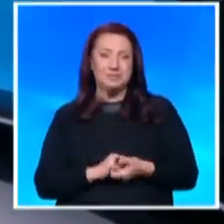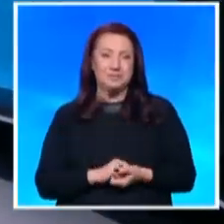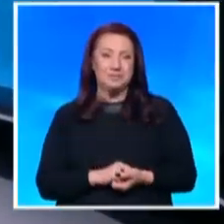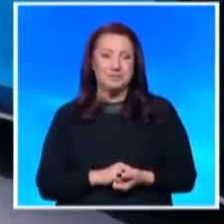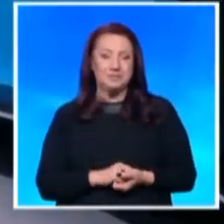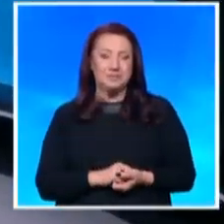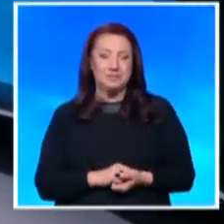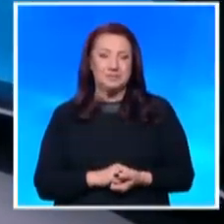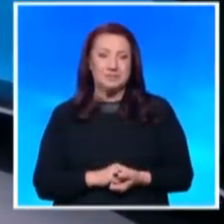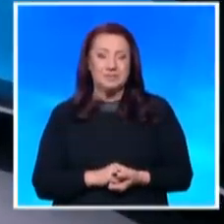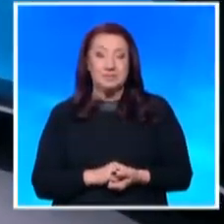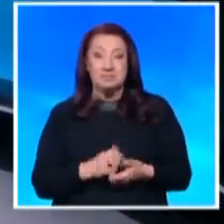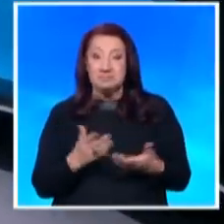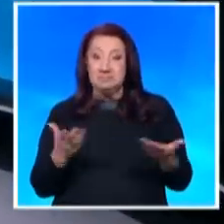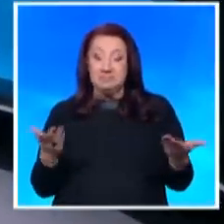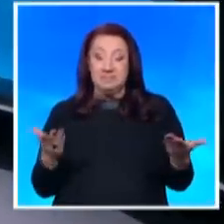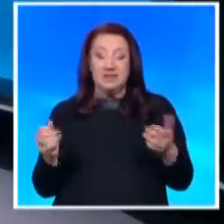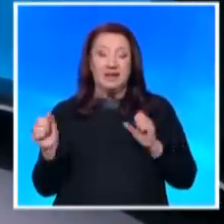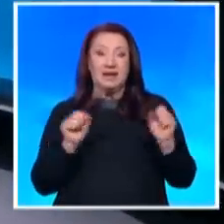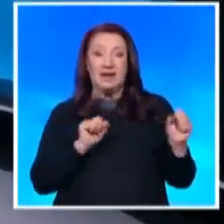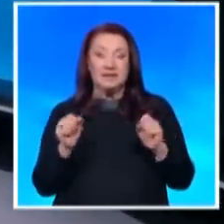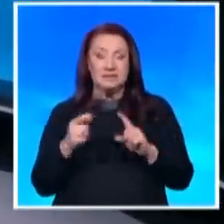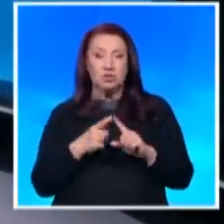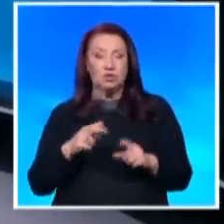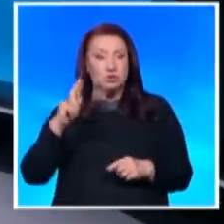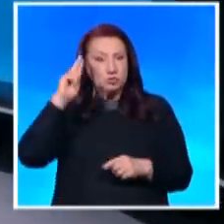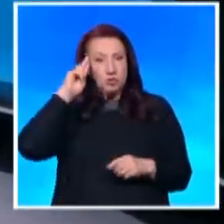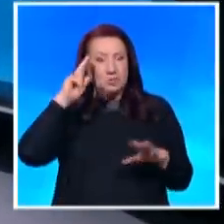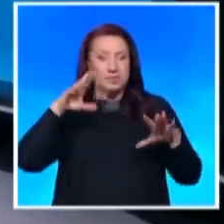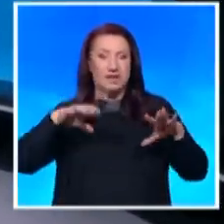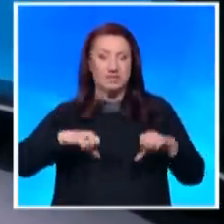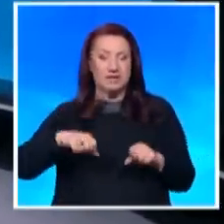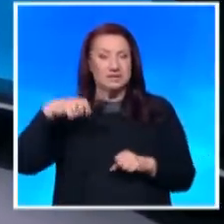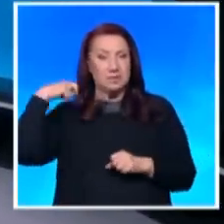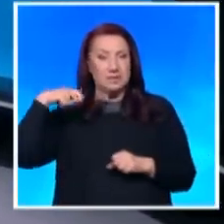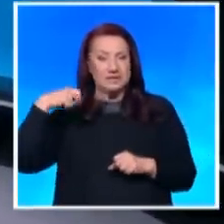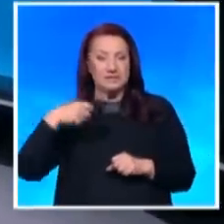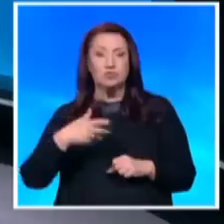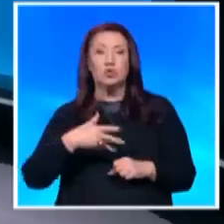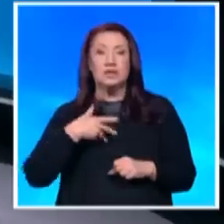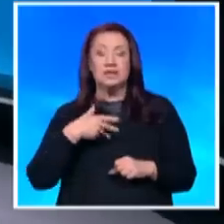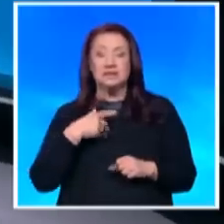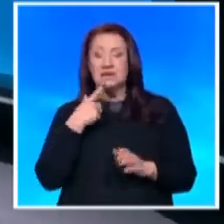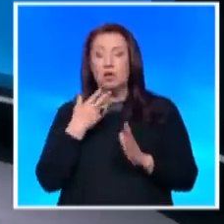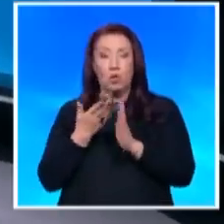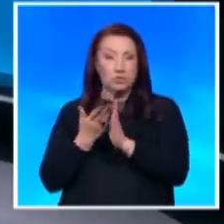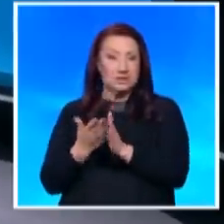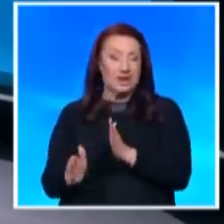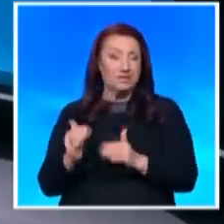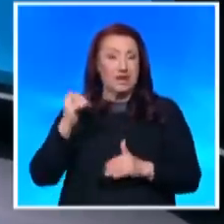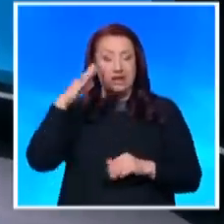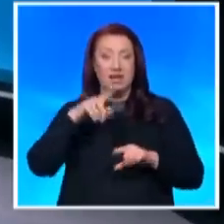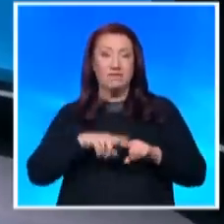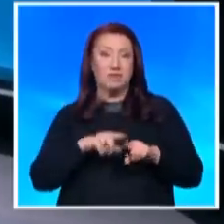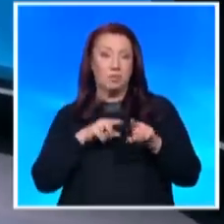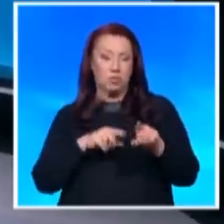Слава Ризова, благодарим ти. На този фон реакции от служебната власт и президентството за исканото отстраняване на главния прокурор Иван Гешев и призив